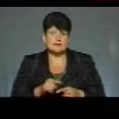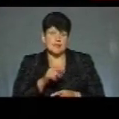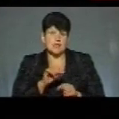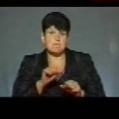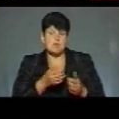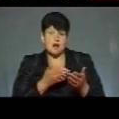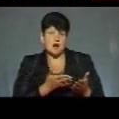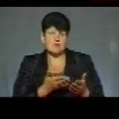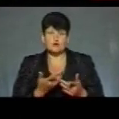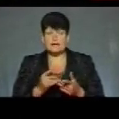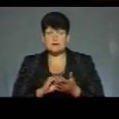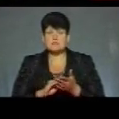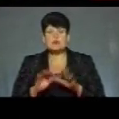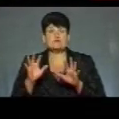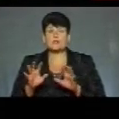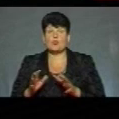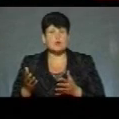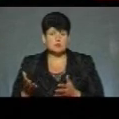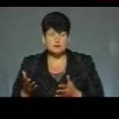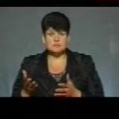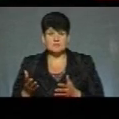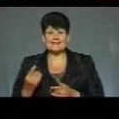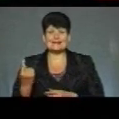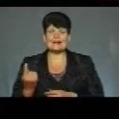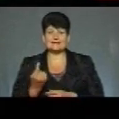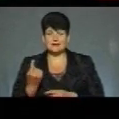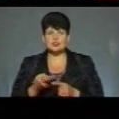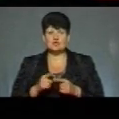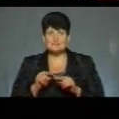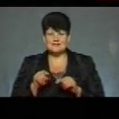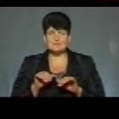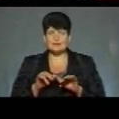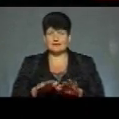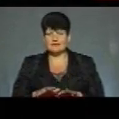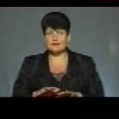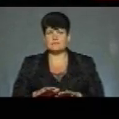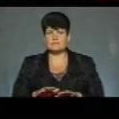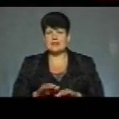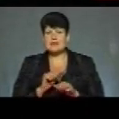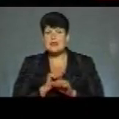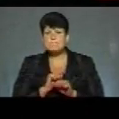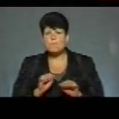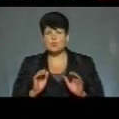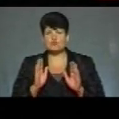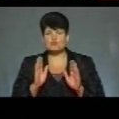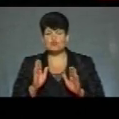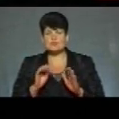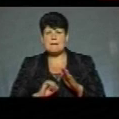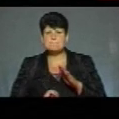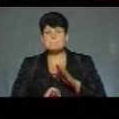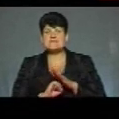Це їх право, яке визначено законом. Єдине, що такі дії не можуть бути